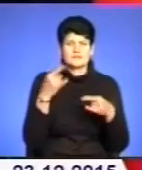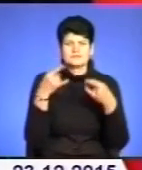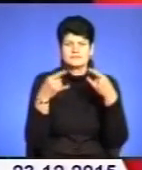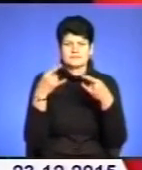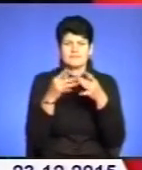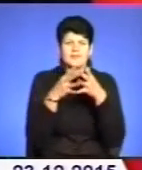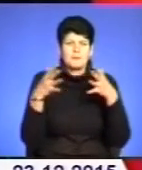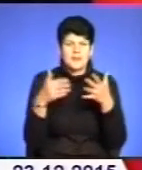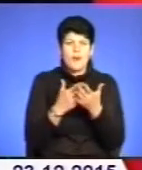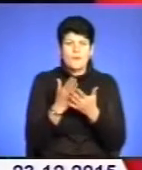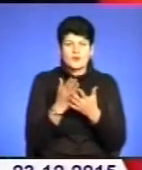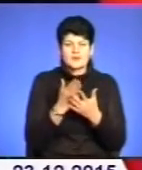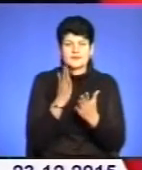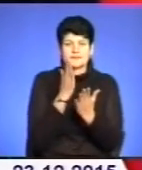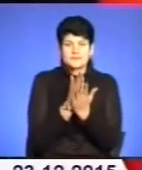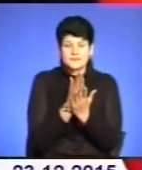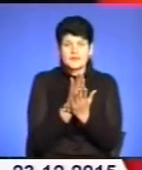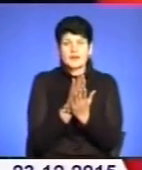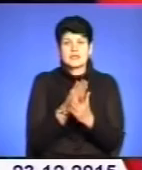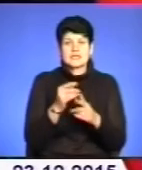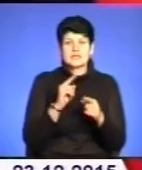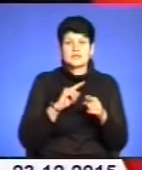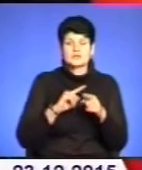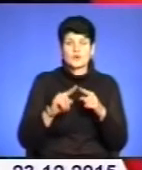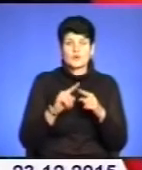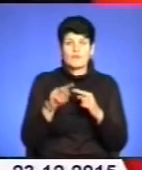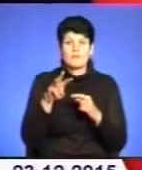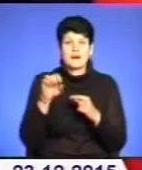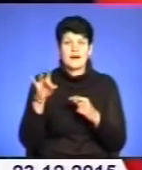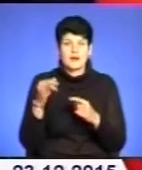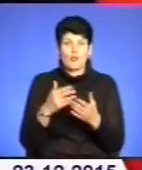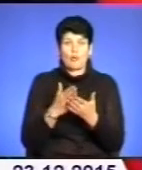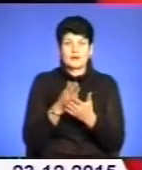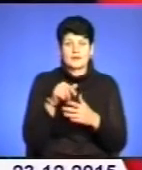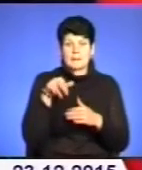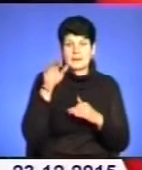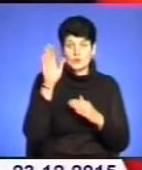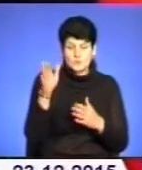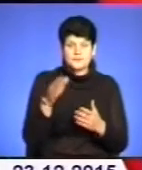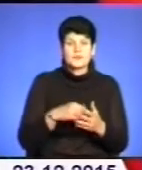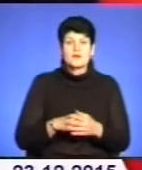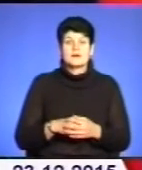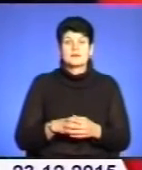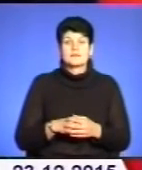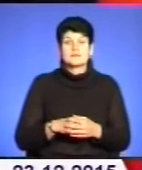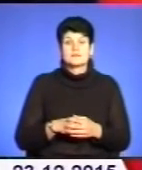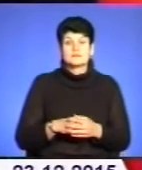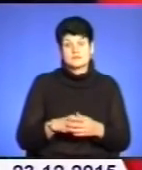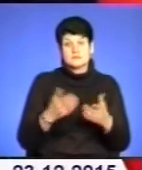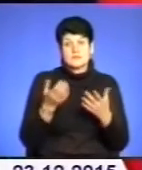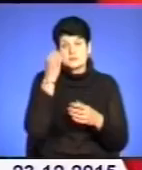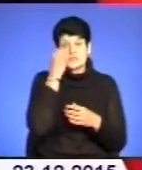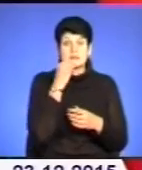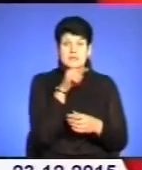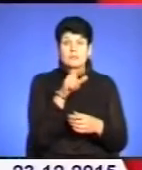ніж політики, світимося, і напевно, вже скоро всі в мери і в політики підуть, так? Але, ну, власне, спасибі тим